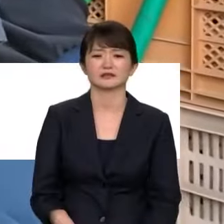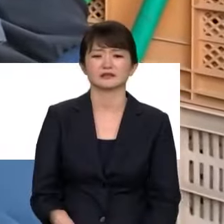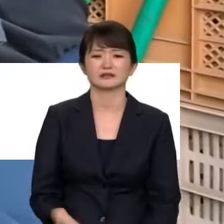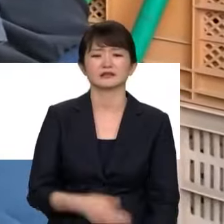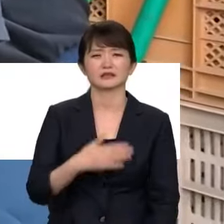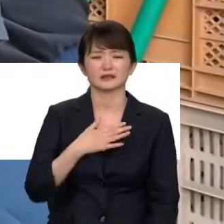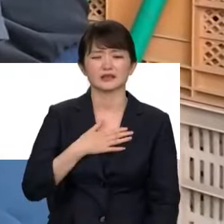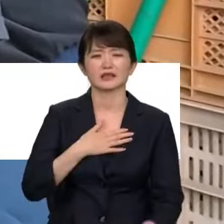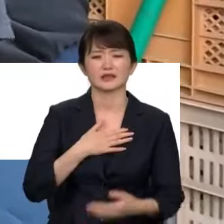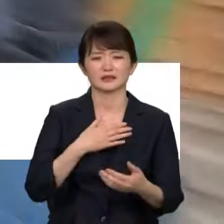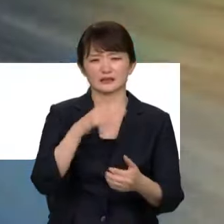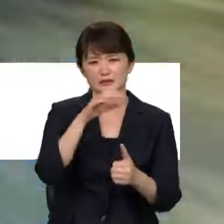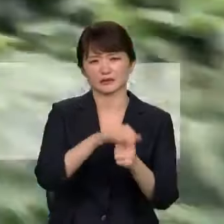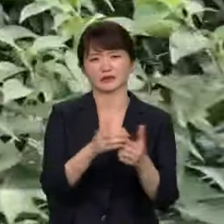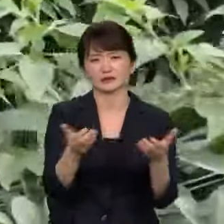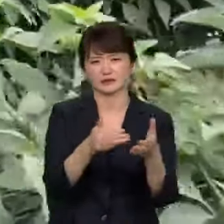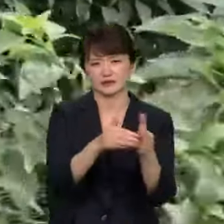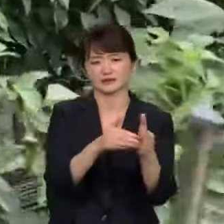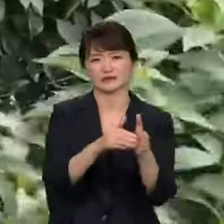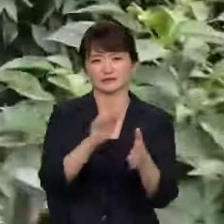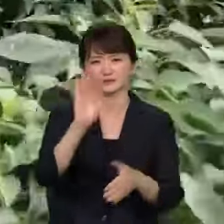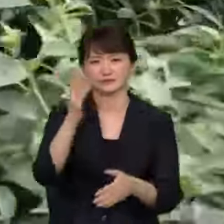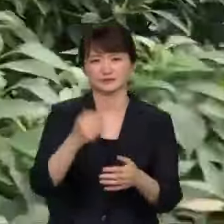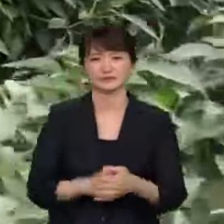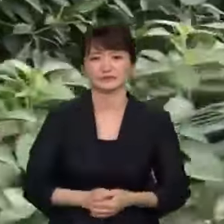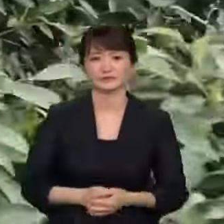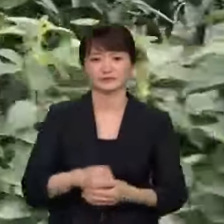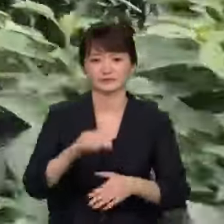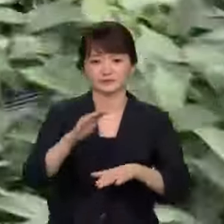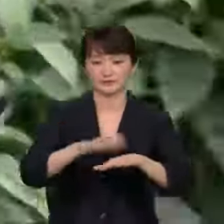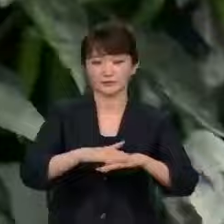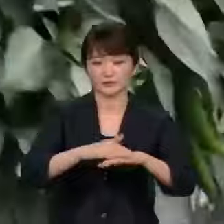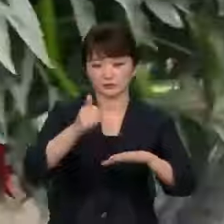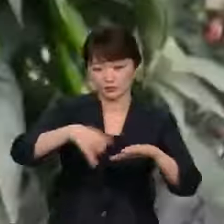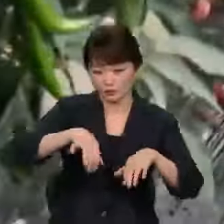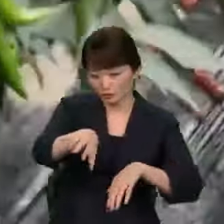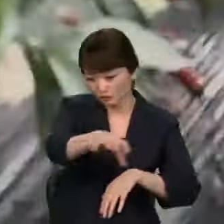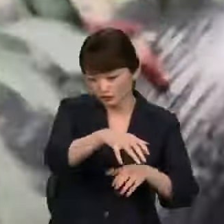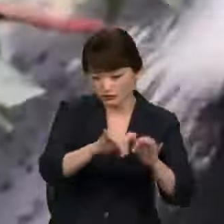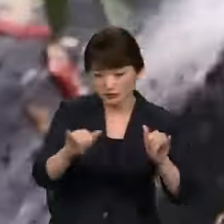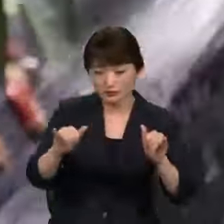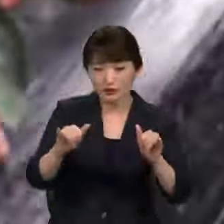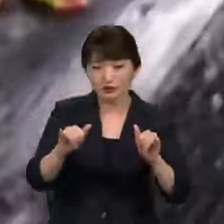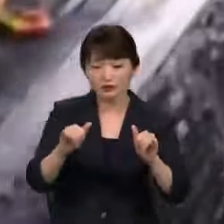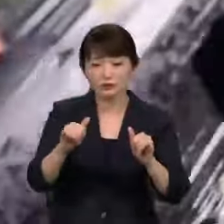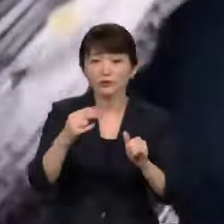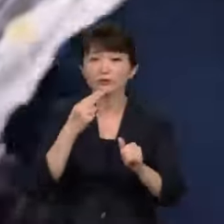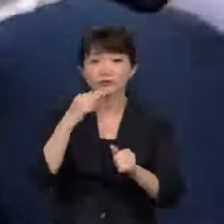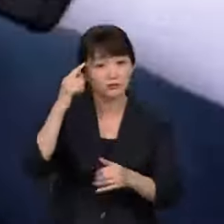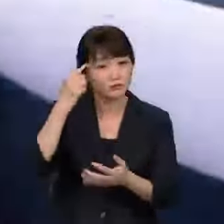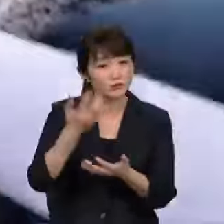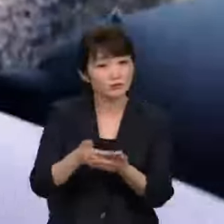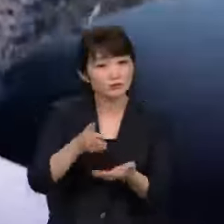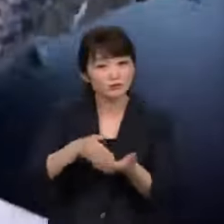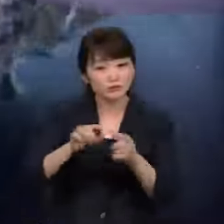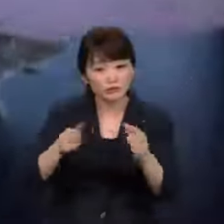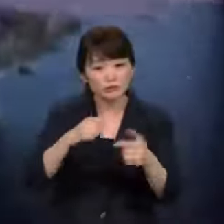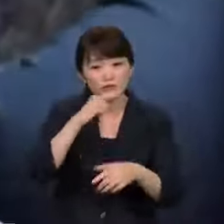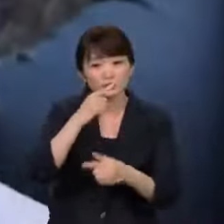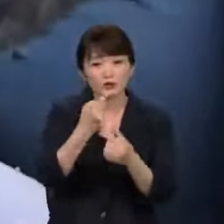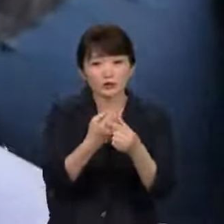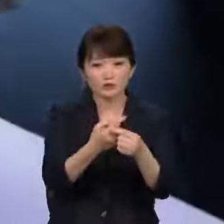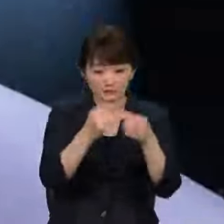내 대에서 끝내야지. 농촌에 일할 사람 없다는 건 그렇게 충격적인 뉴스는 아니지만 이 고추라는